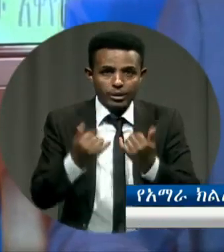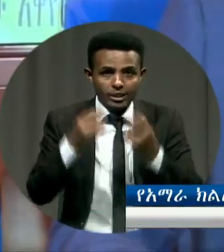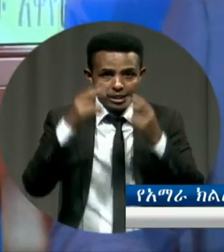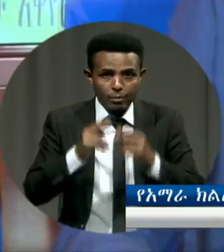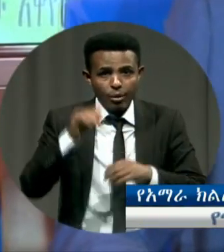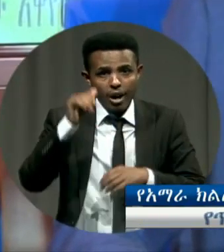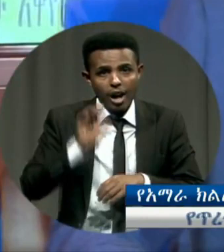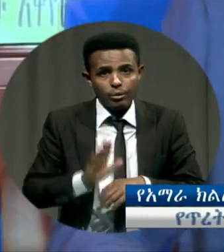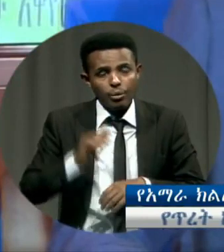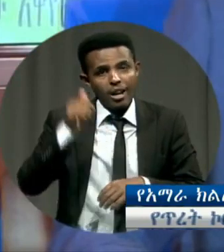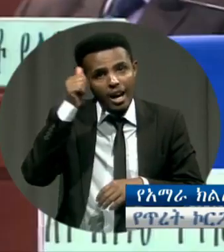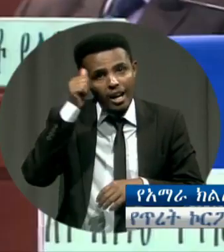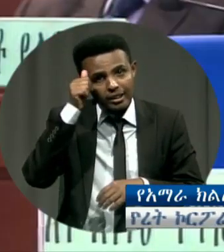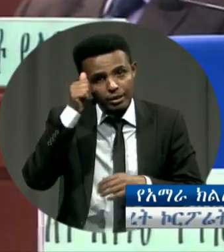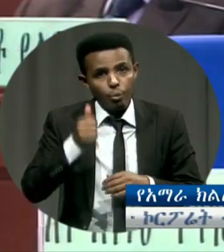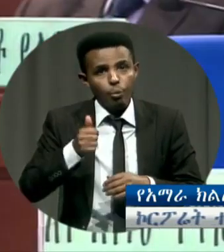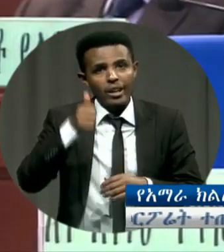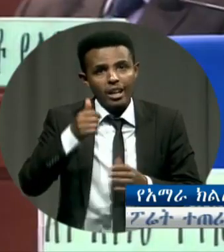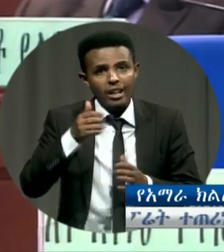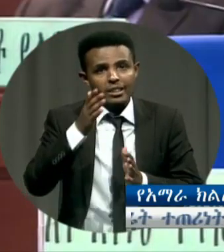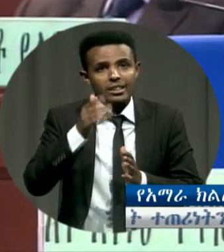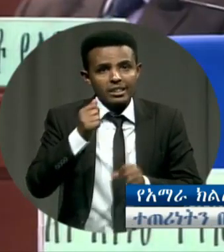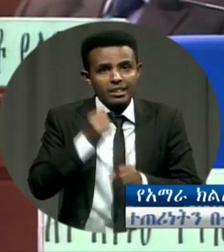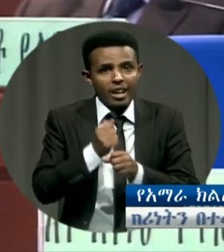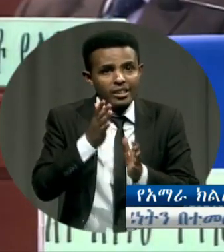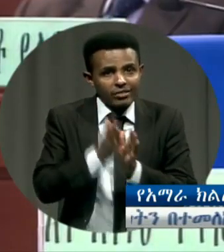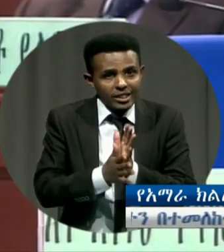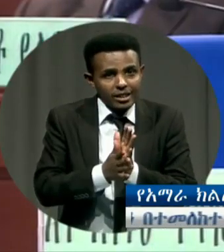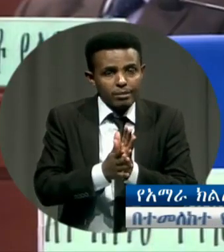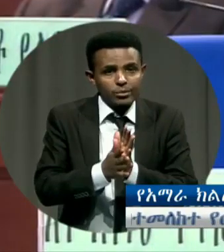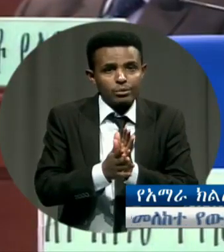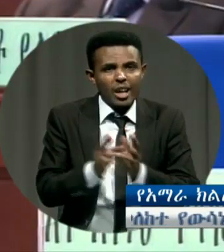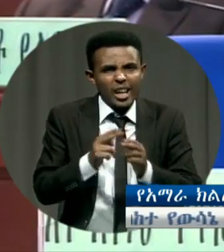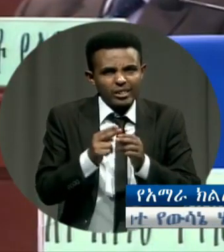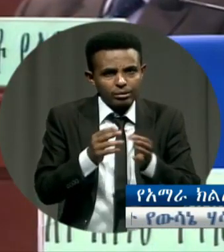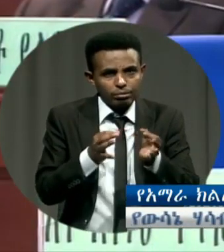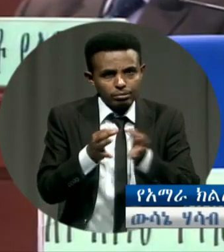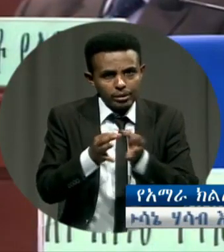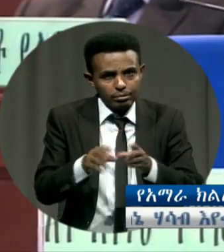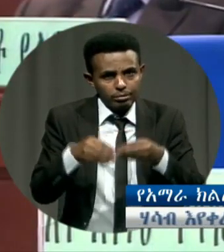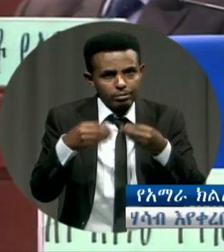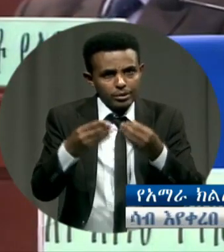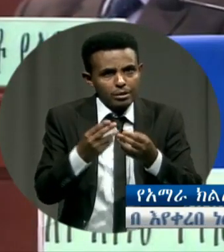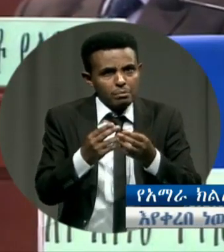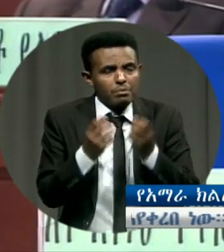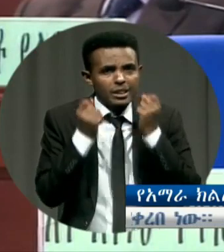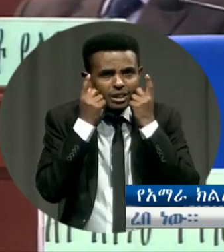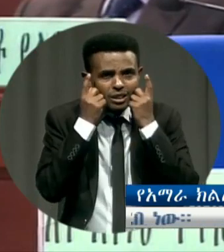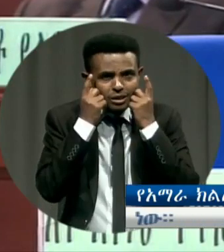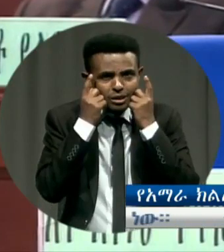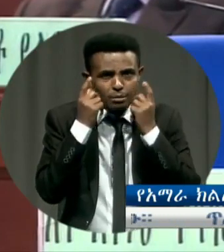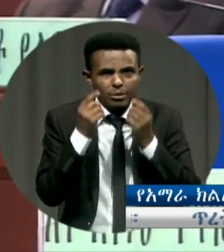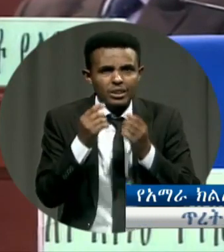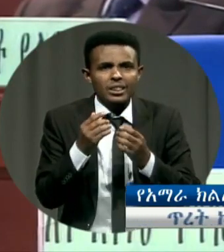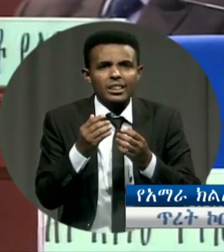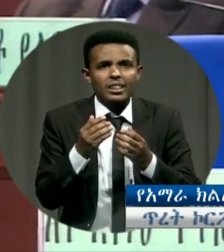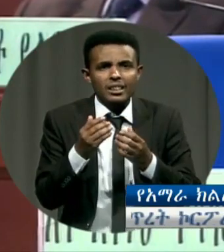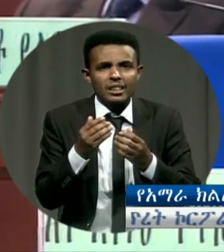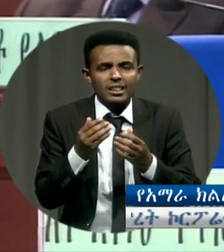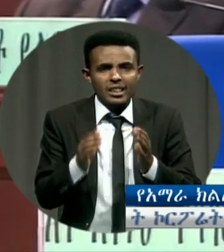አገኘሁ ዋና ስራ አስፈጻሚው አጭር ማብራሪያ ይስጡበት ባሉትም አይደለም ምገነዘበው የተደራጀ ሰነድ